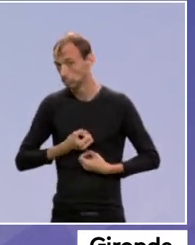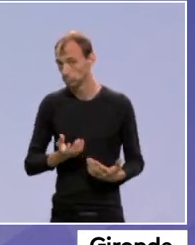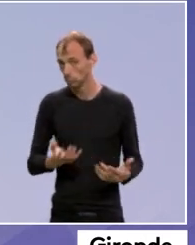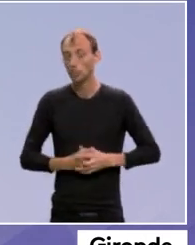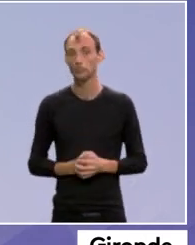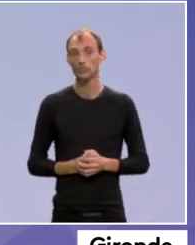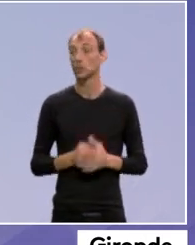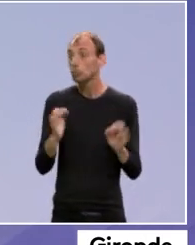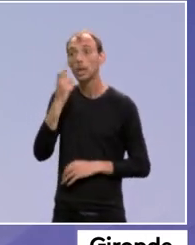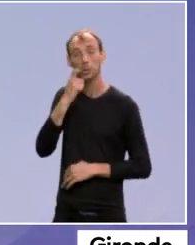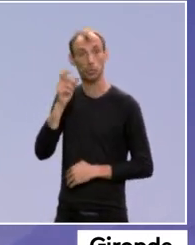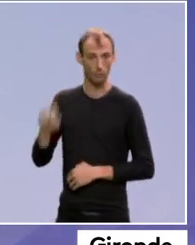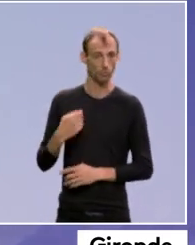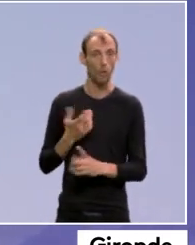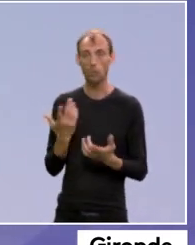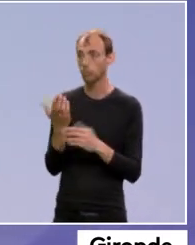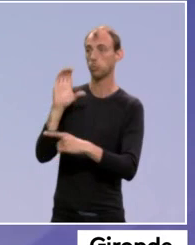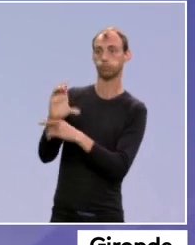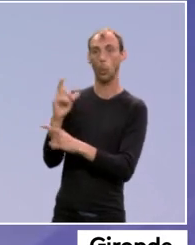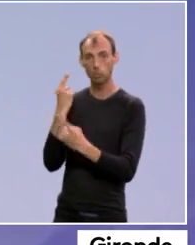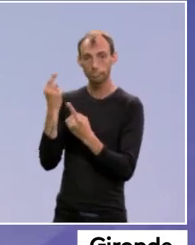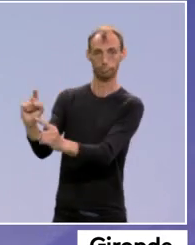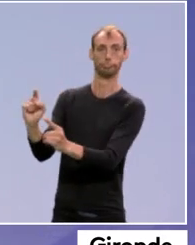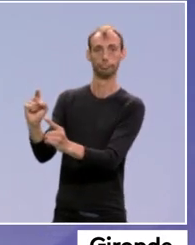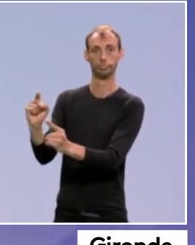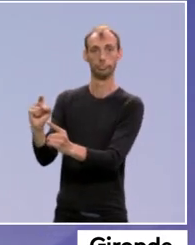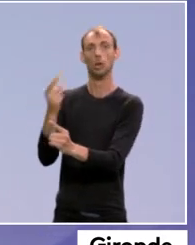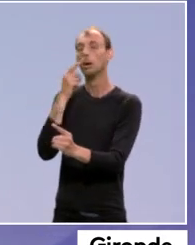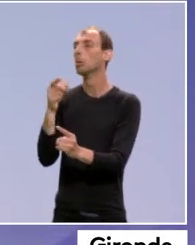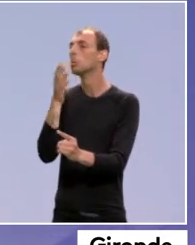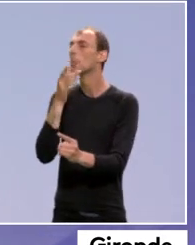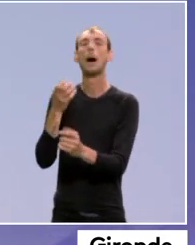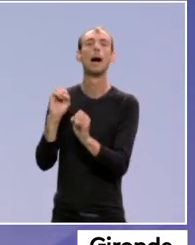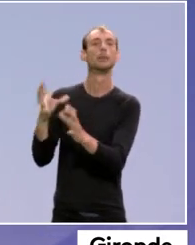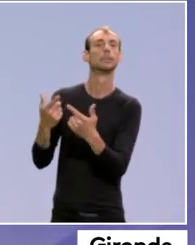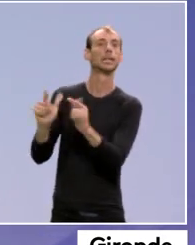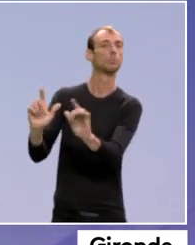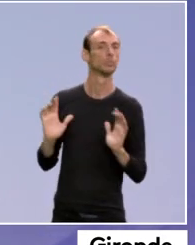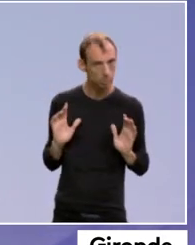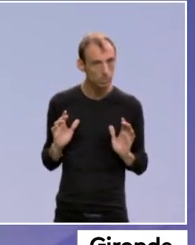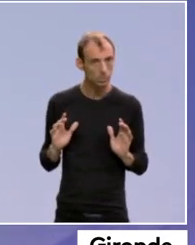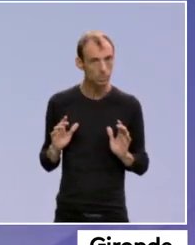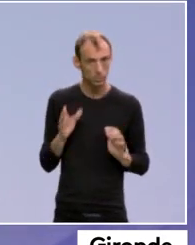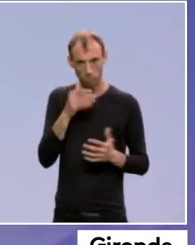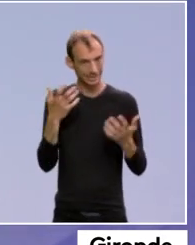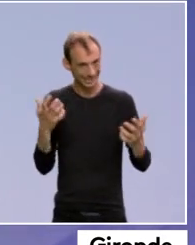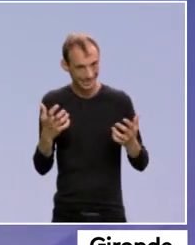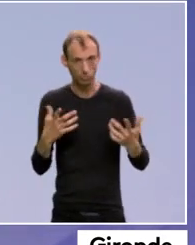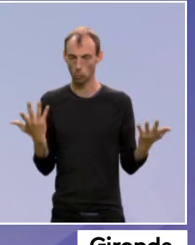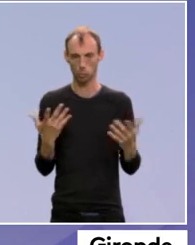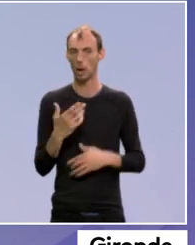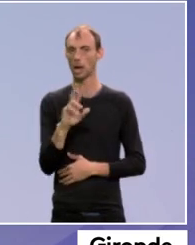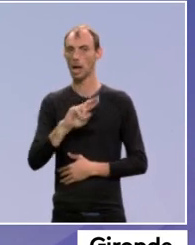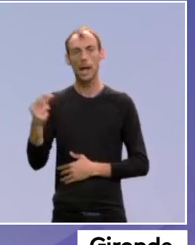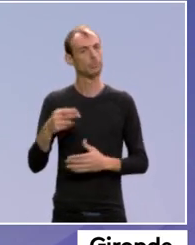à Emmanuel Macron pour l'empêcher d'avoir les mains libres pendant toute pendant toute sa mandature nous devons être envoyés un maximum de députés rassemblement national à